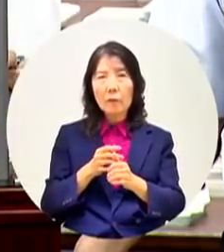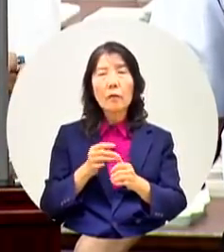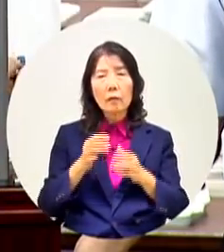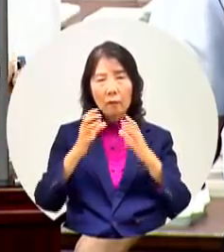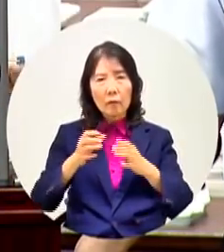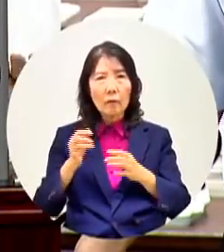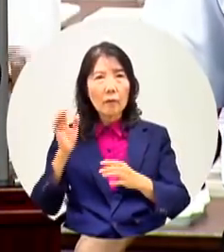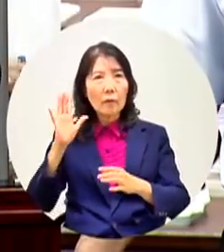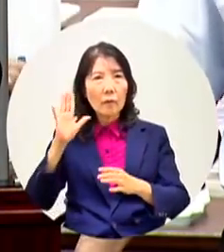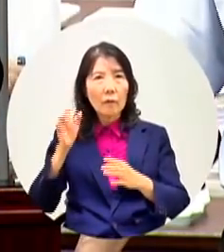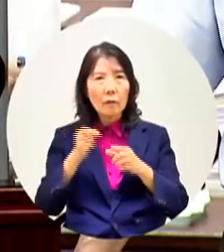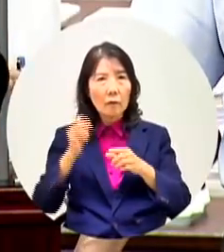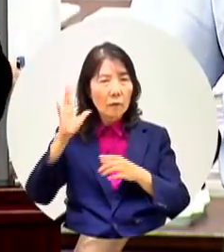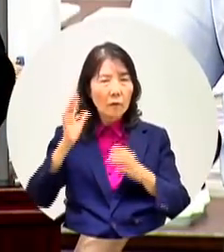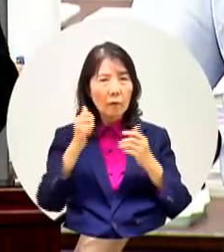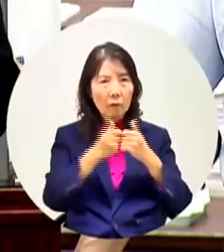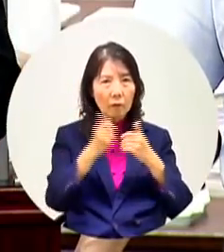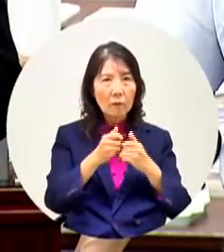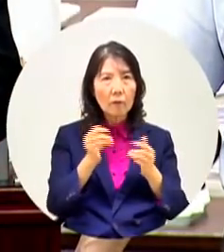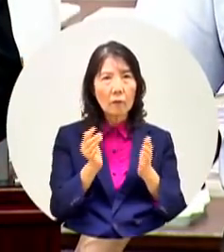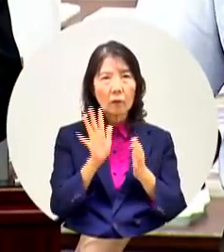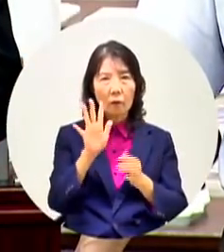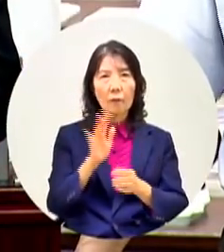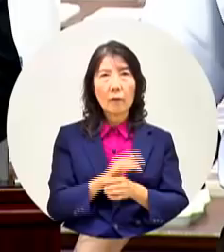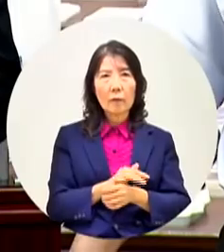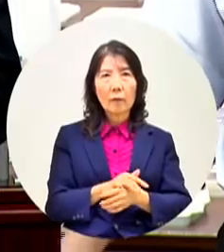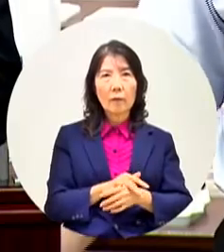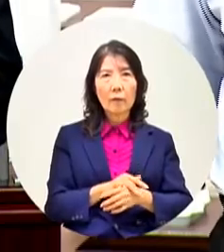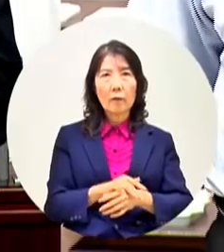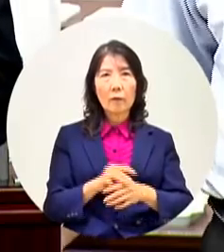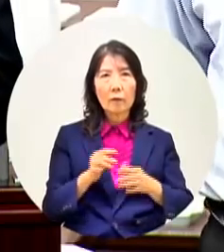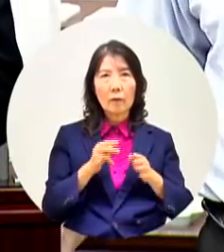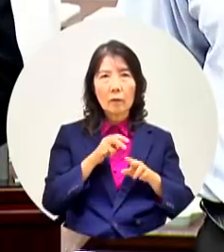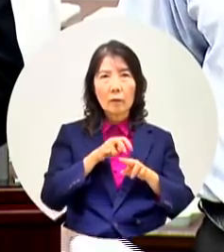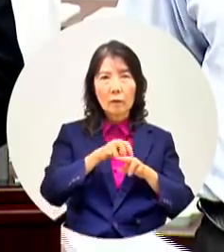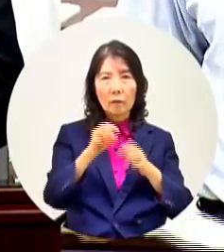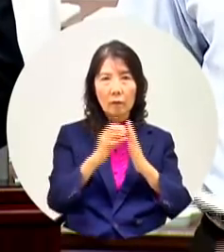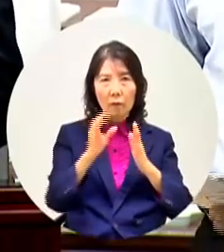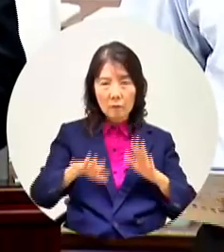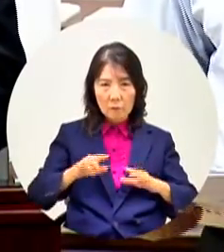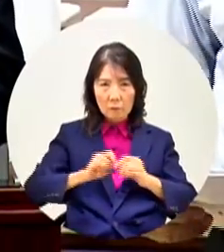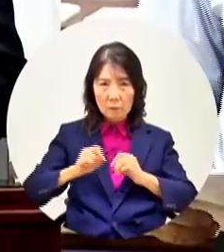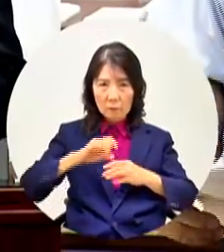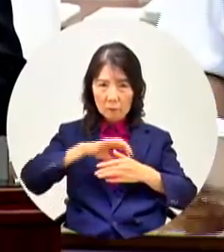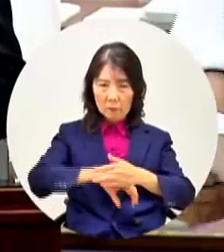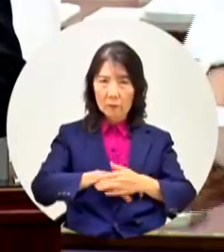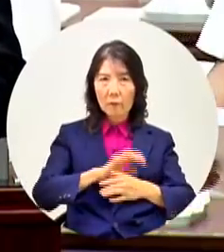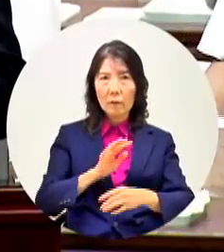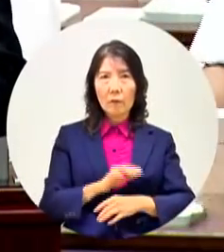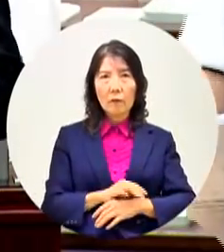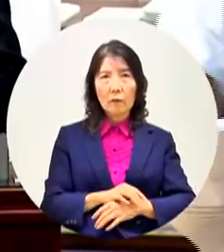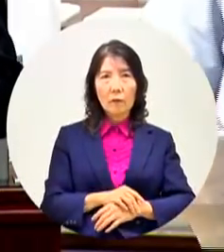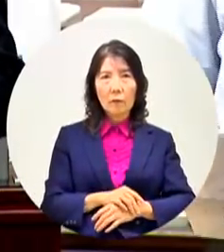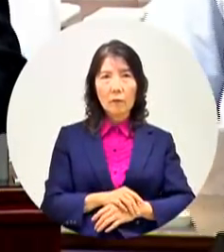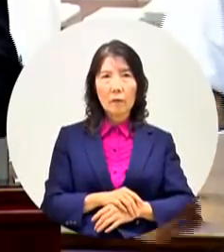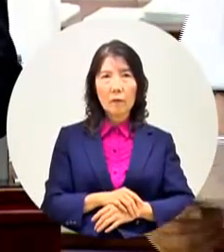那目前这个规划台铁这个铁道局目前这个规划来对哈，以所谓两栋式的建筑物